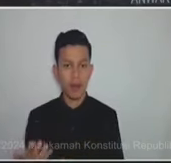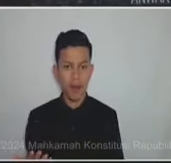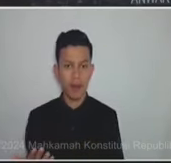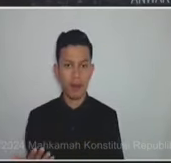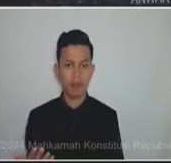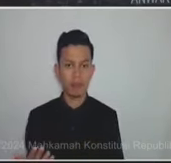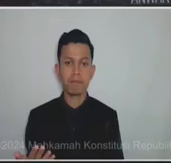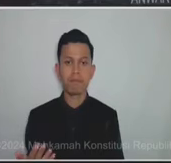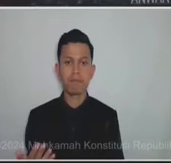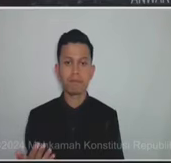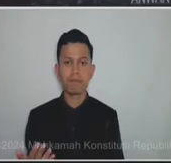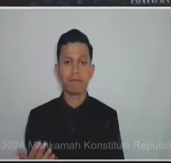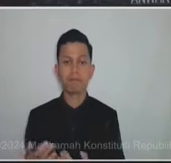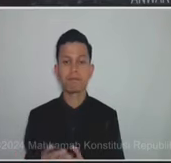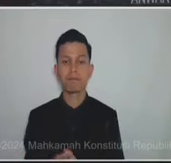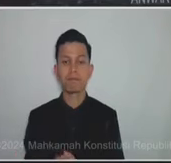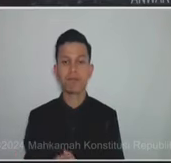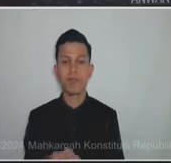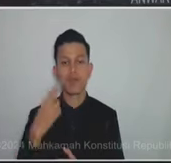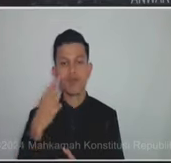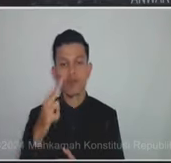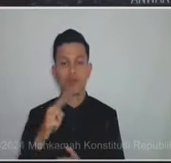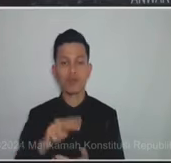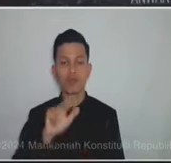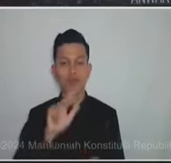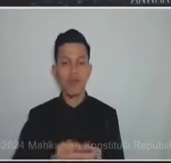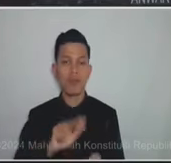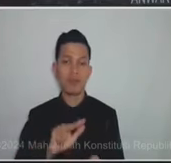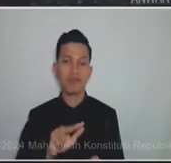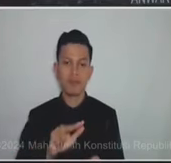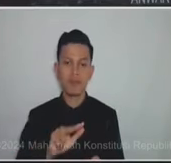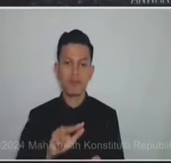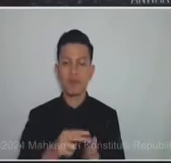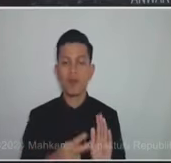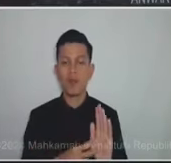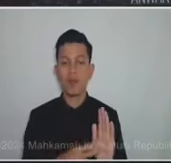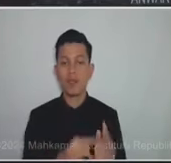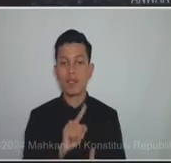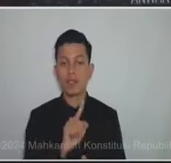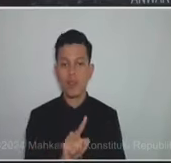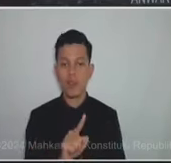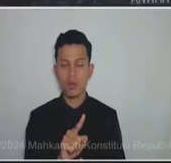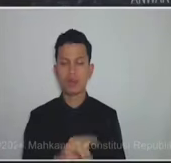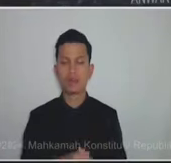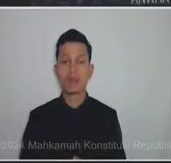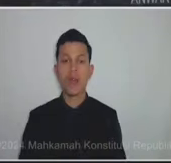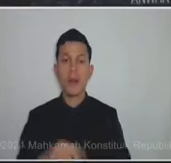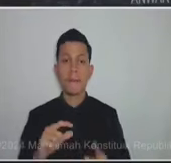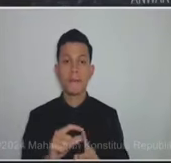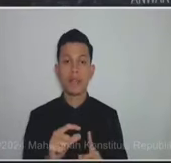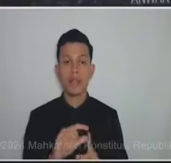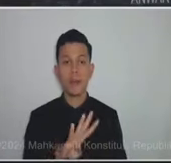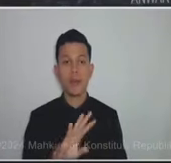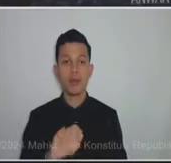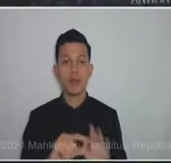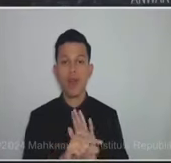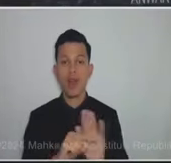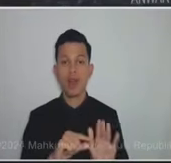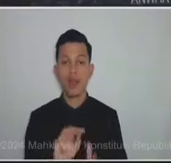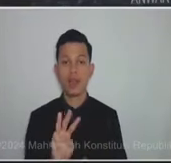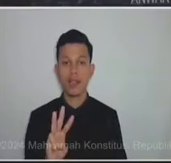kepada mahkamah agar menyatakan satu pasal 40 ayat